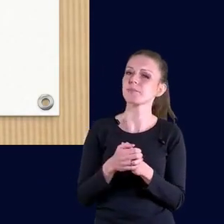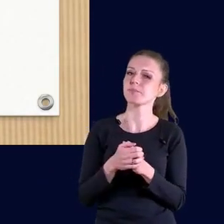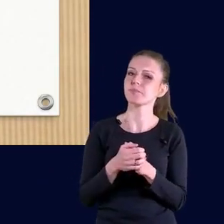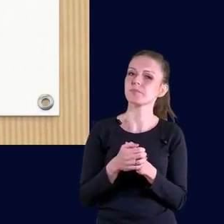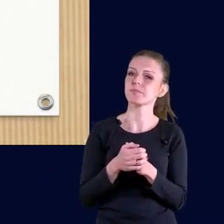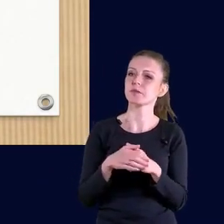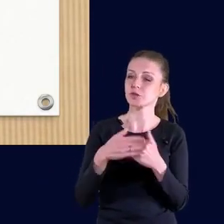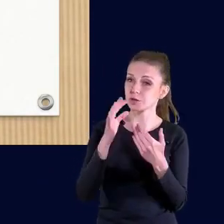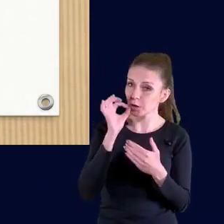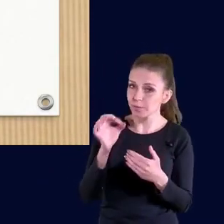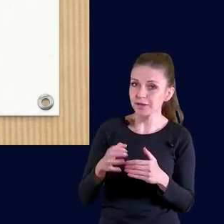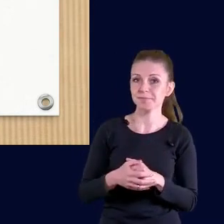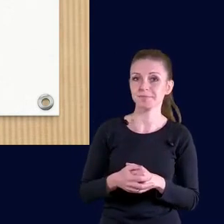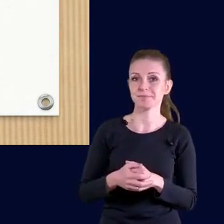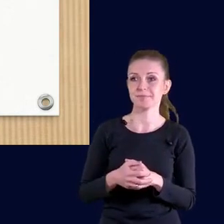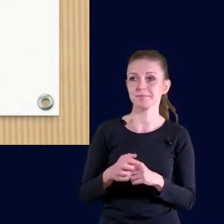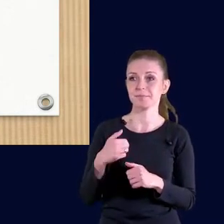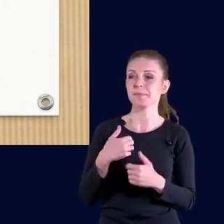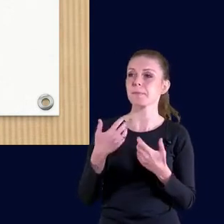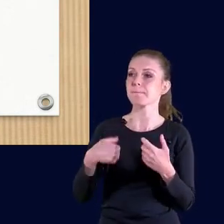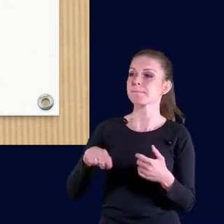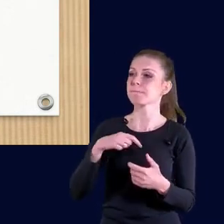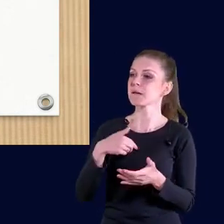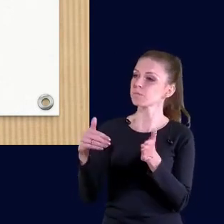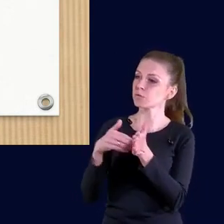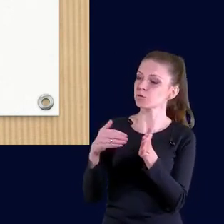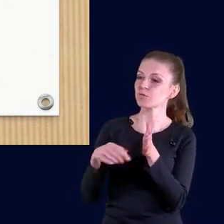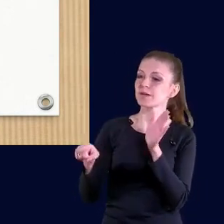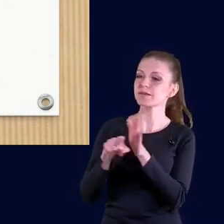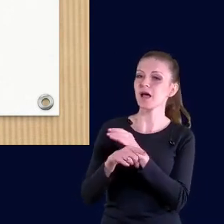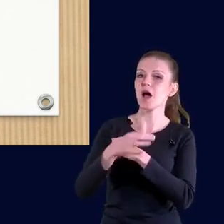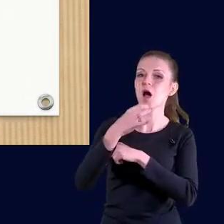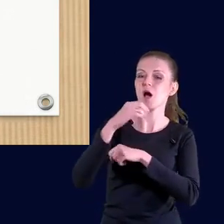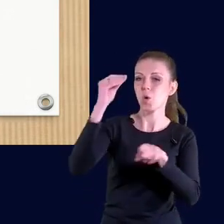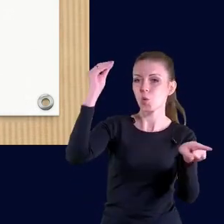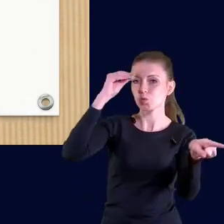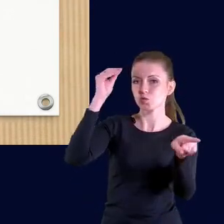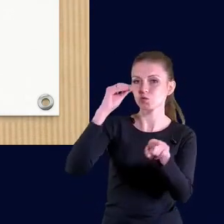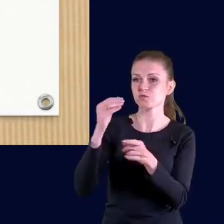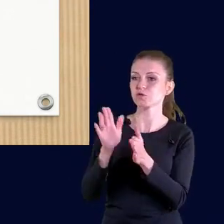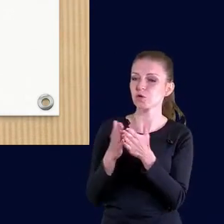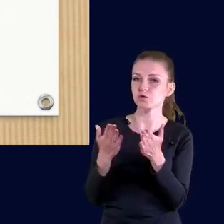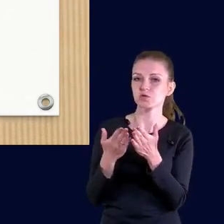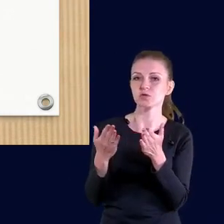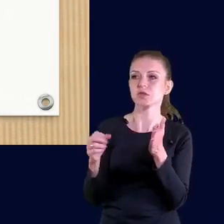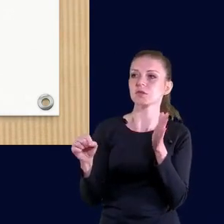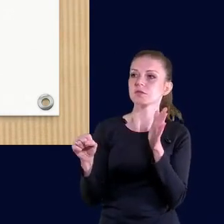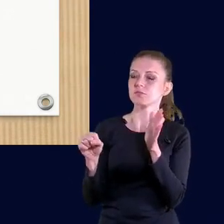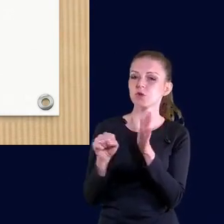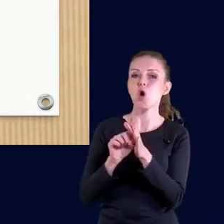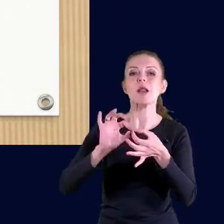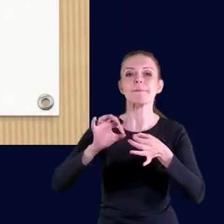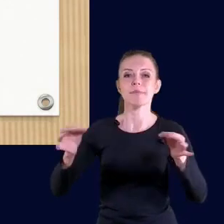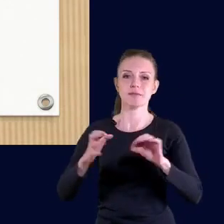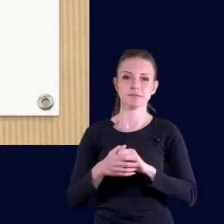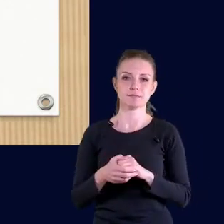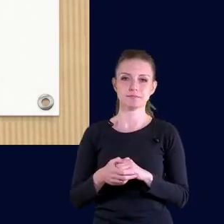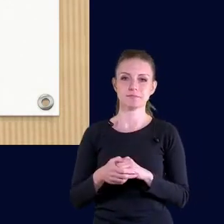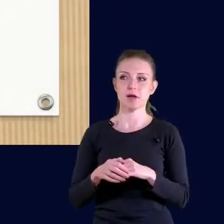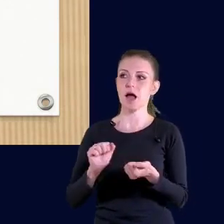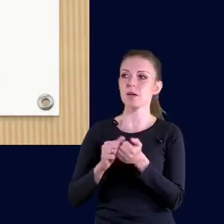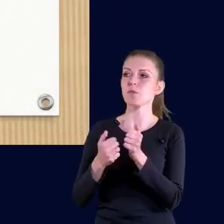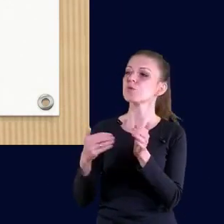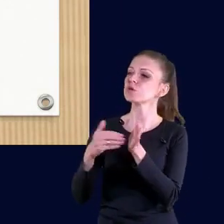Dzień dobry będziemy potrzebowali na przykład dla naszych uczniów jakieś książki na przykład do olimpiady do